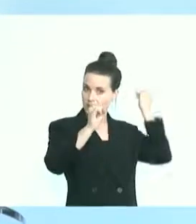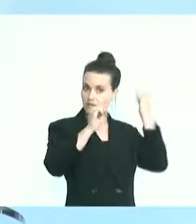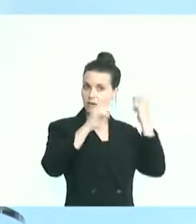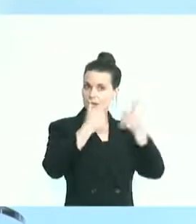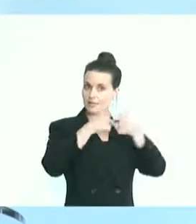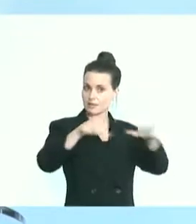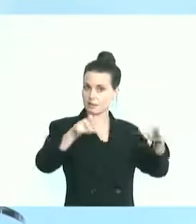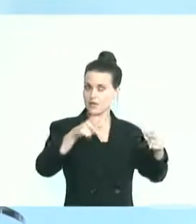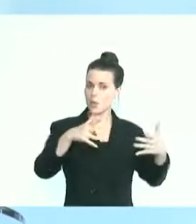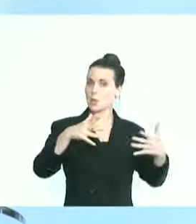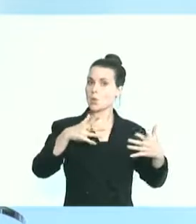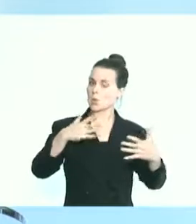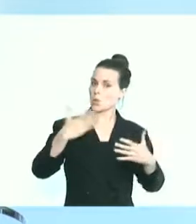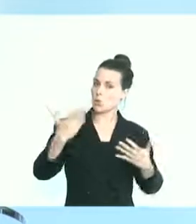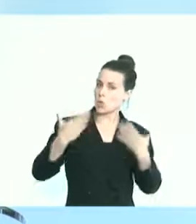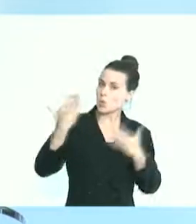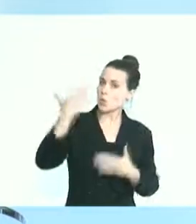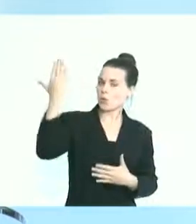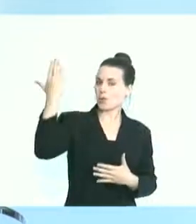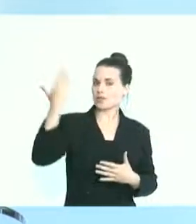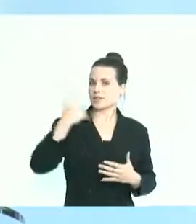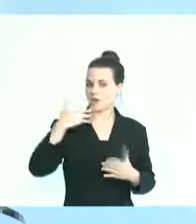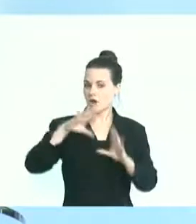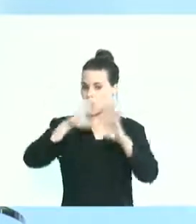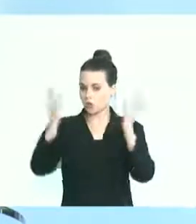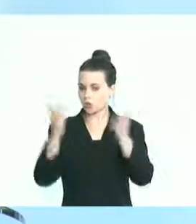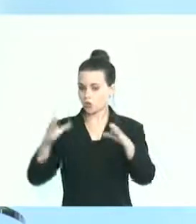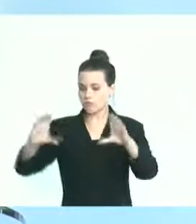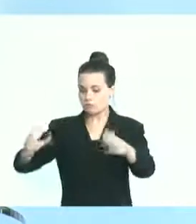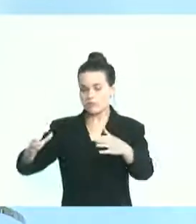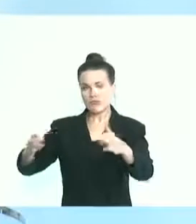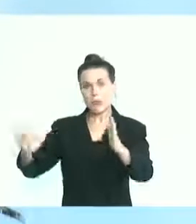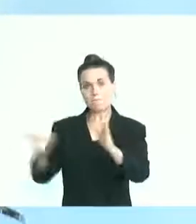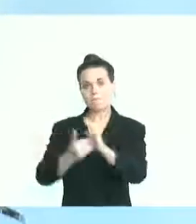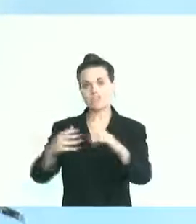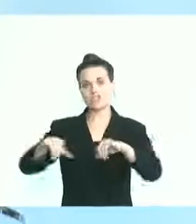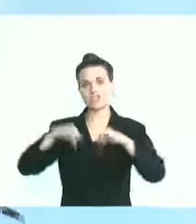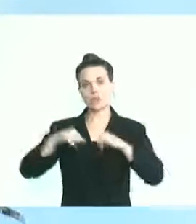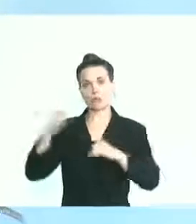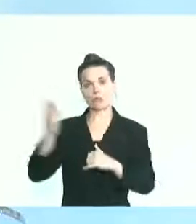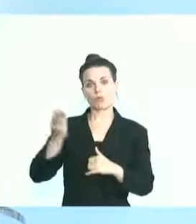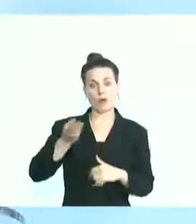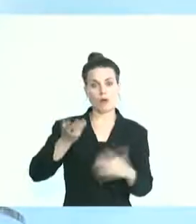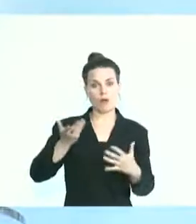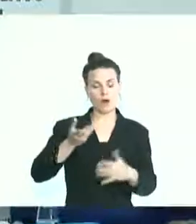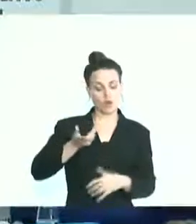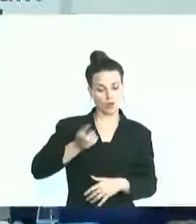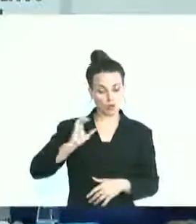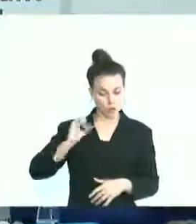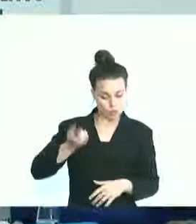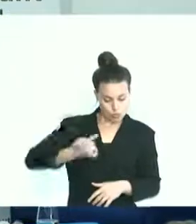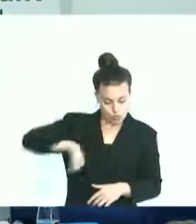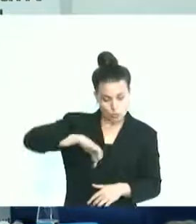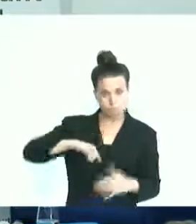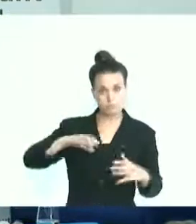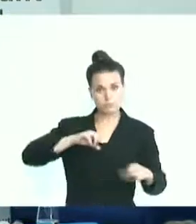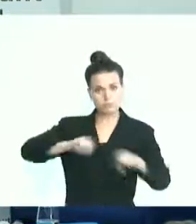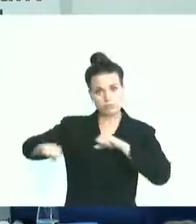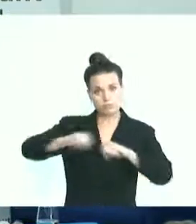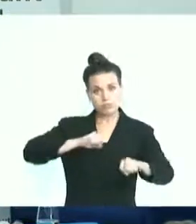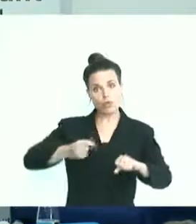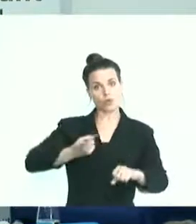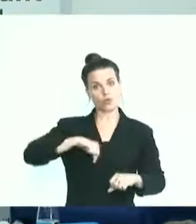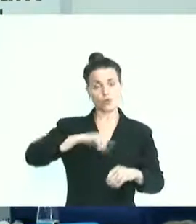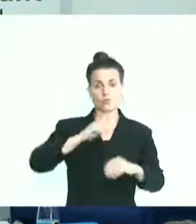Sophie Cluzel, ces 1000 jeunes ont besoin de la mobilisation de tous. Nous avons boosté, on a mis en œuvre le programme le